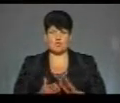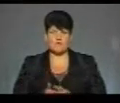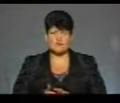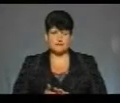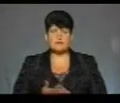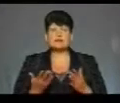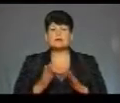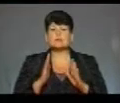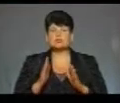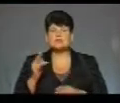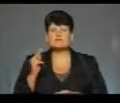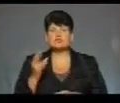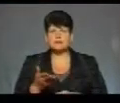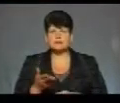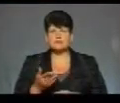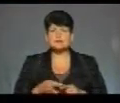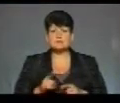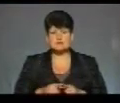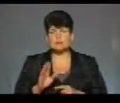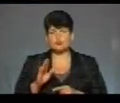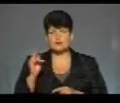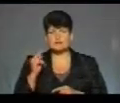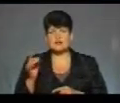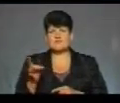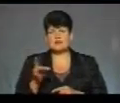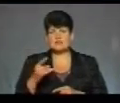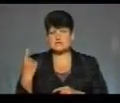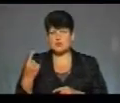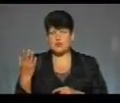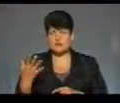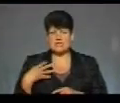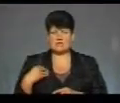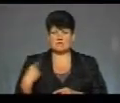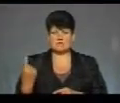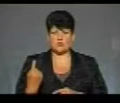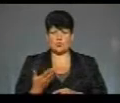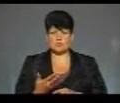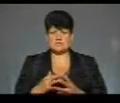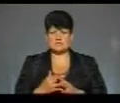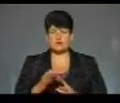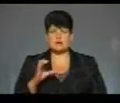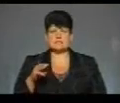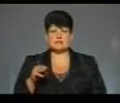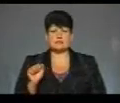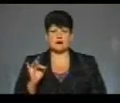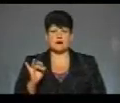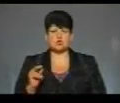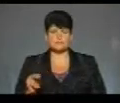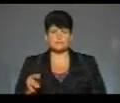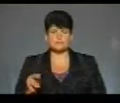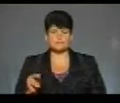Де буде відбуватися це навчання? Це навчання буде відбуватися в Рівненській області і в Львівській області, село Старич.